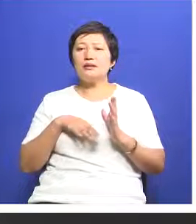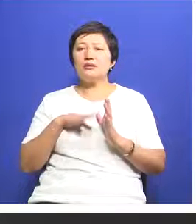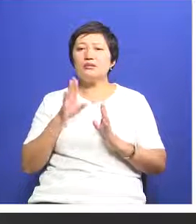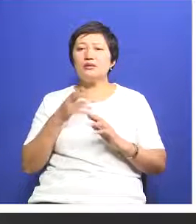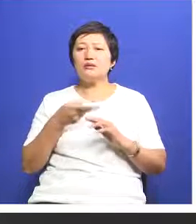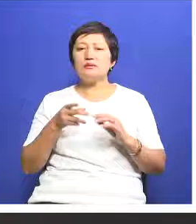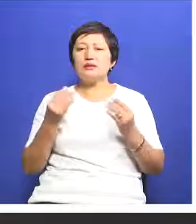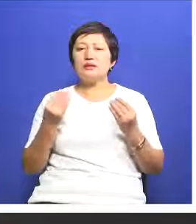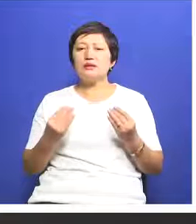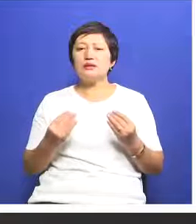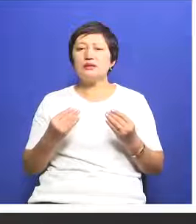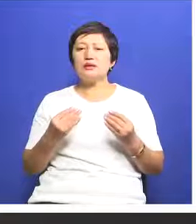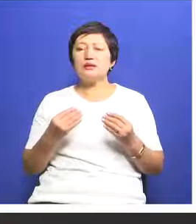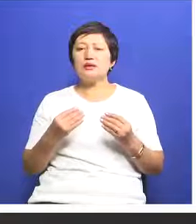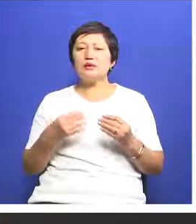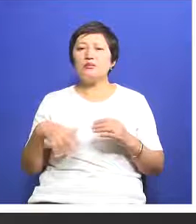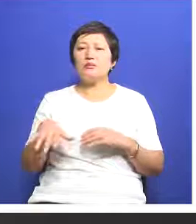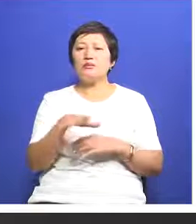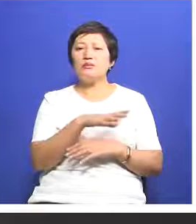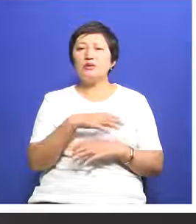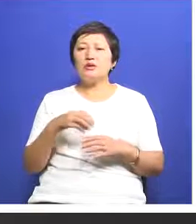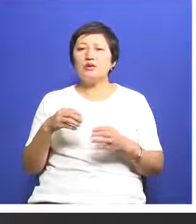көтөрүлген. Казыркы таңда бул